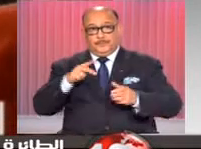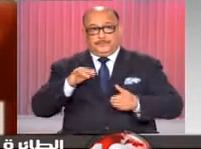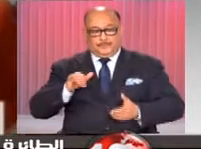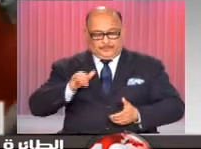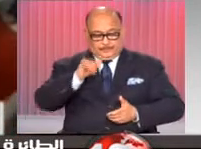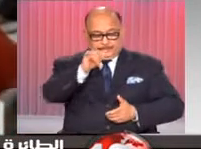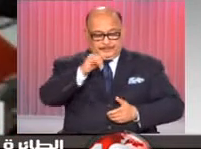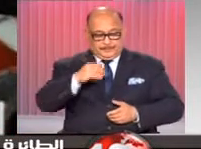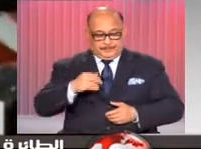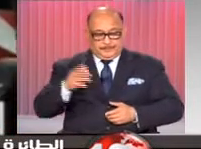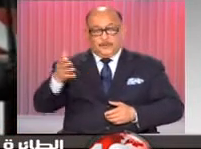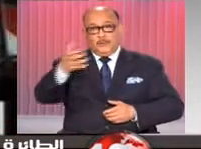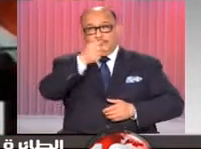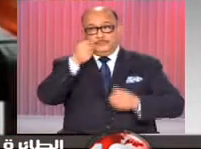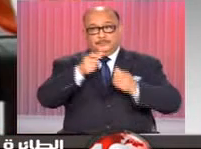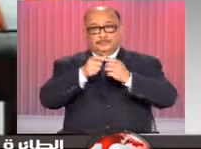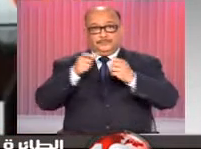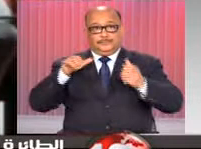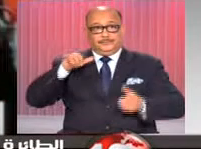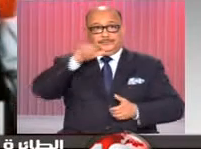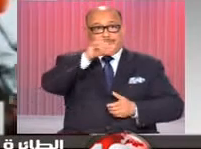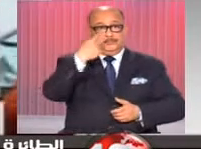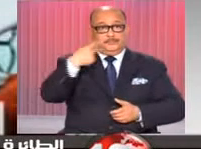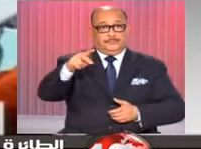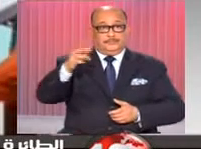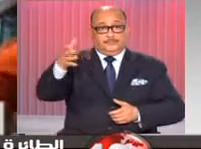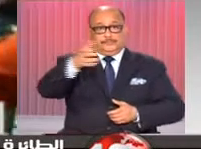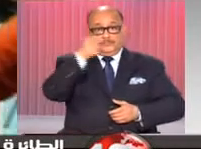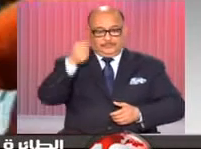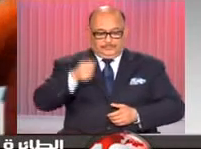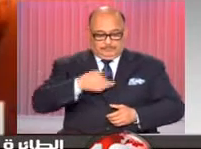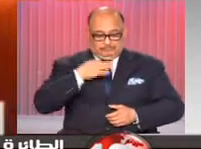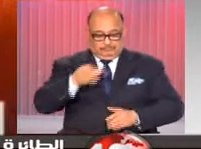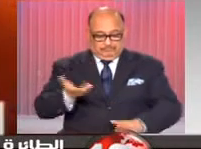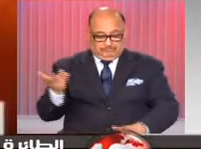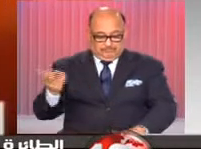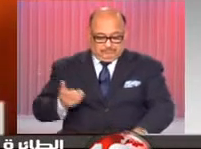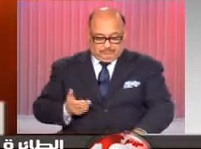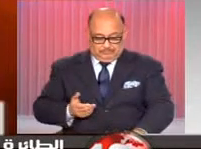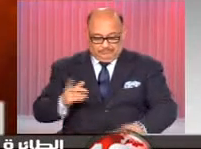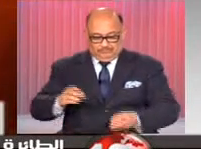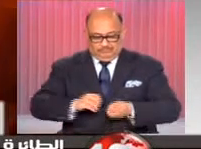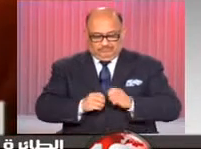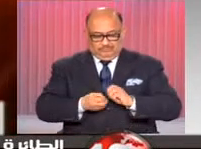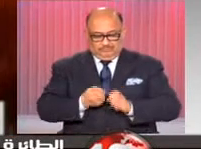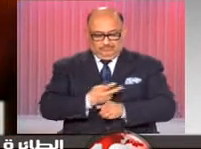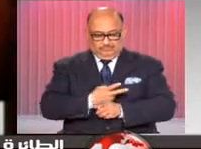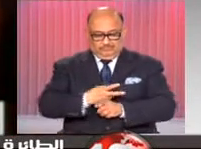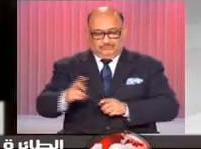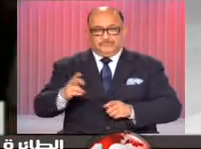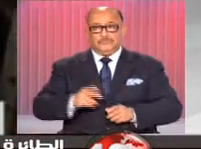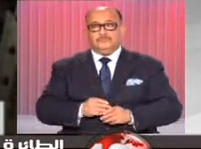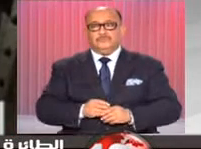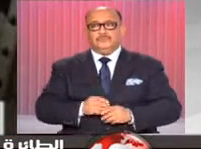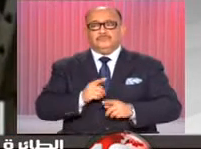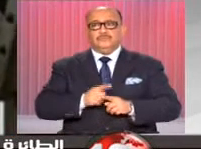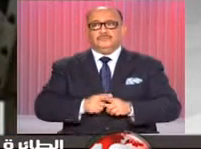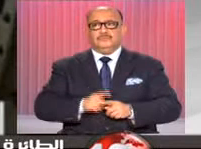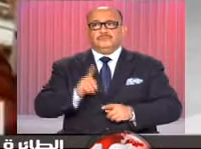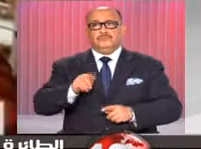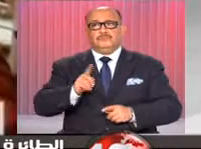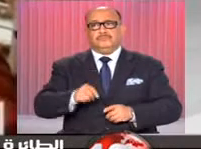ماليزيا في العثور على الطائرة المفقودة. الصين عبارتها الأخرى عن استعدادها للمشاركة في البحث والإنقاذ عبر